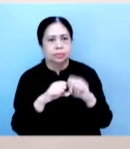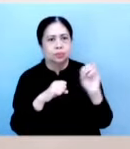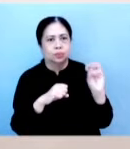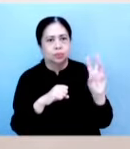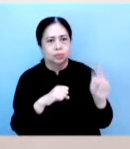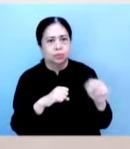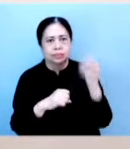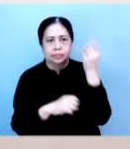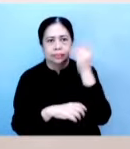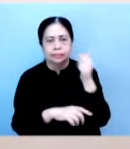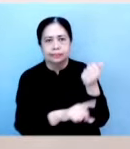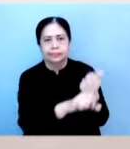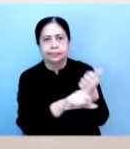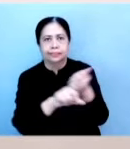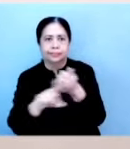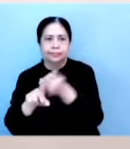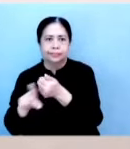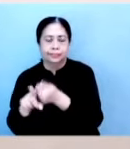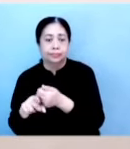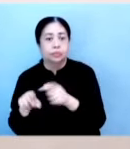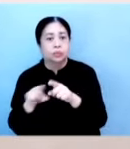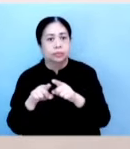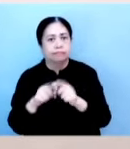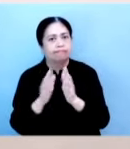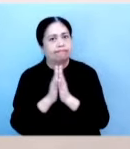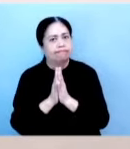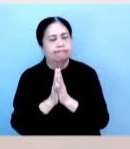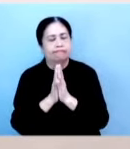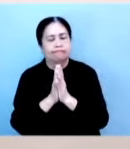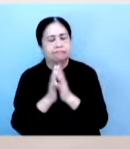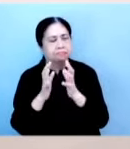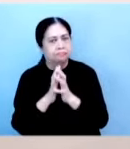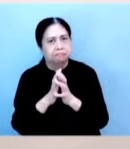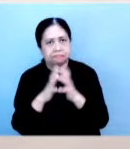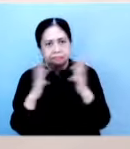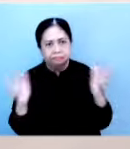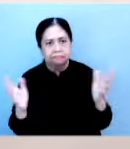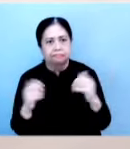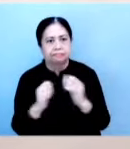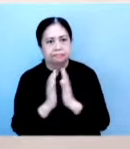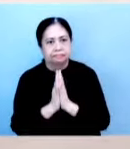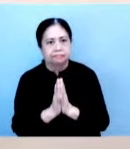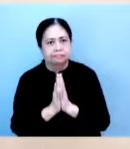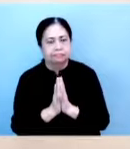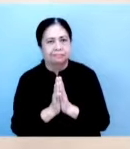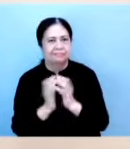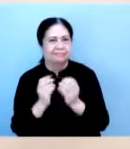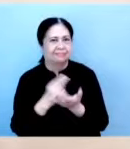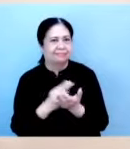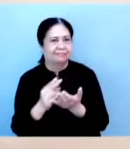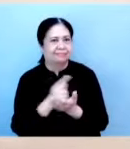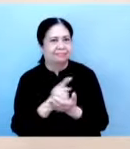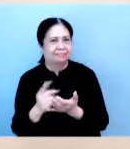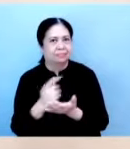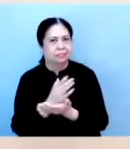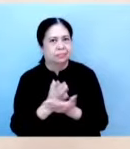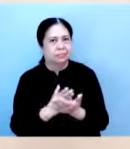Reflection but definitely we pray a lot yun yung importante we do a lot of prayers kasi kadalasan pag Holy Week ano na lang eh puro